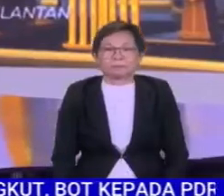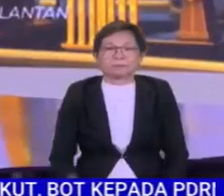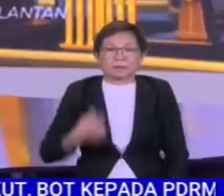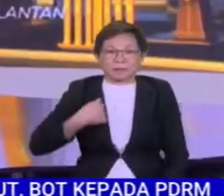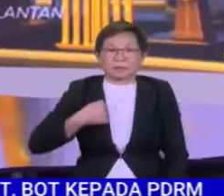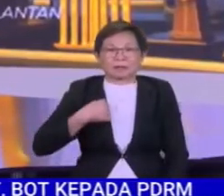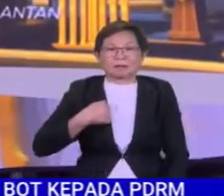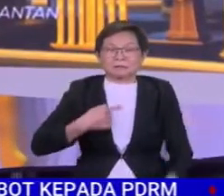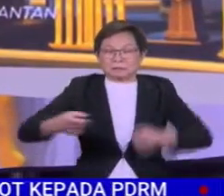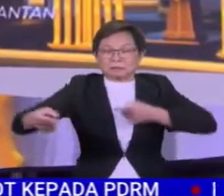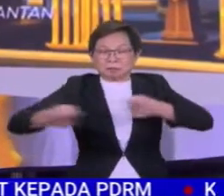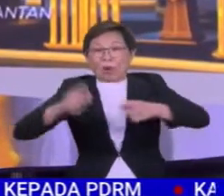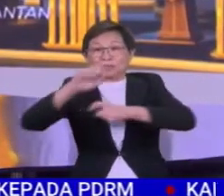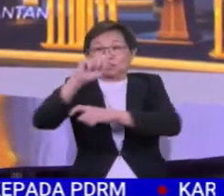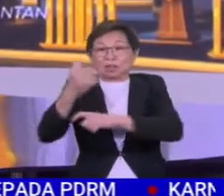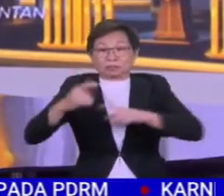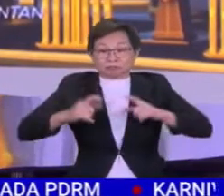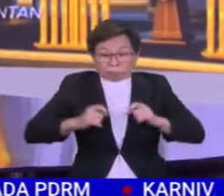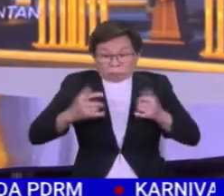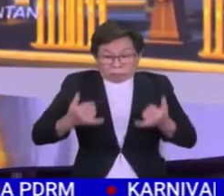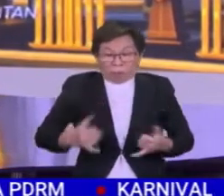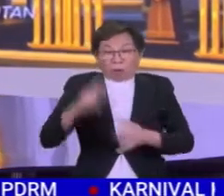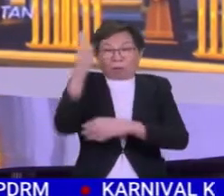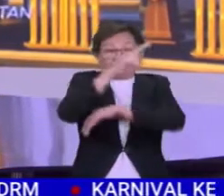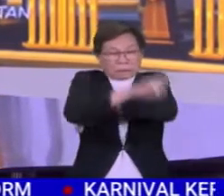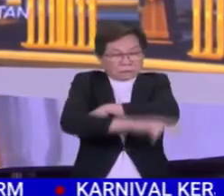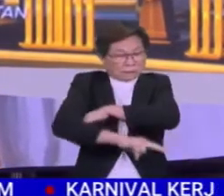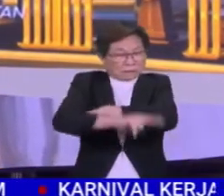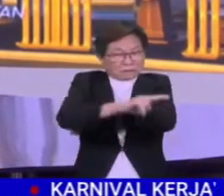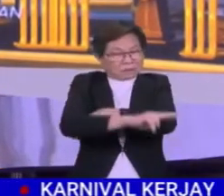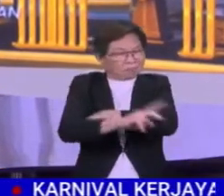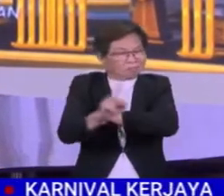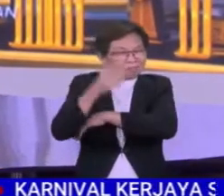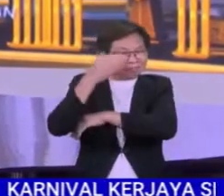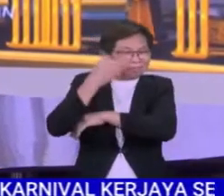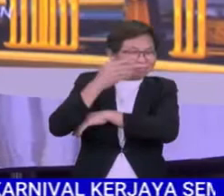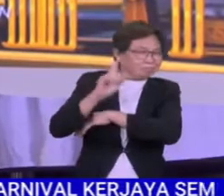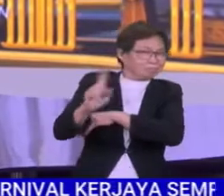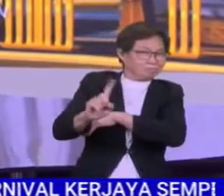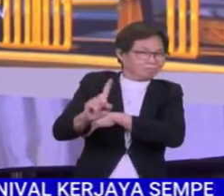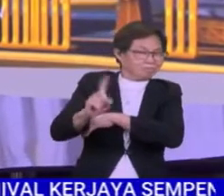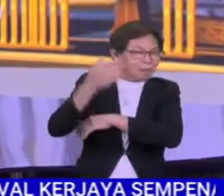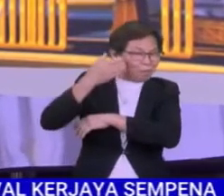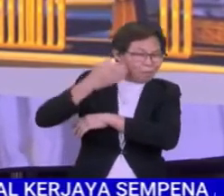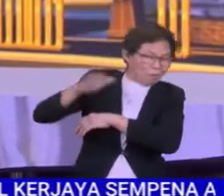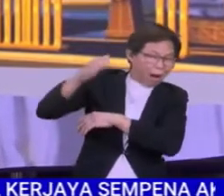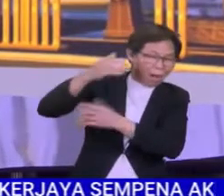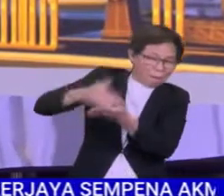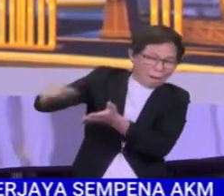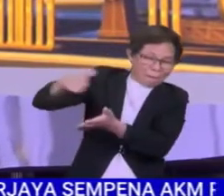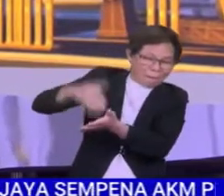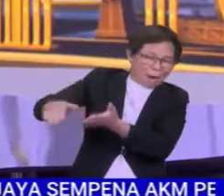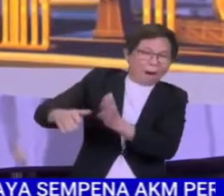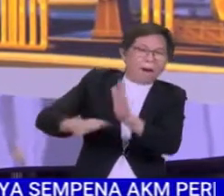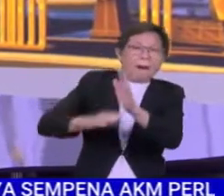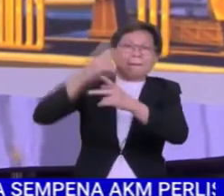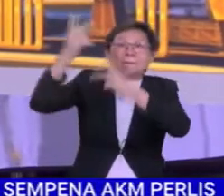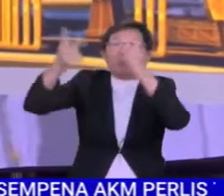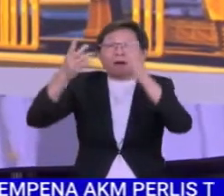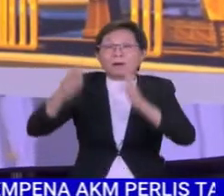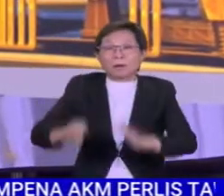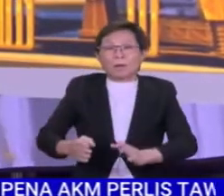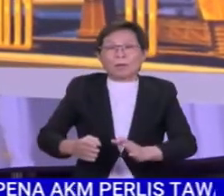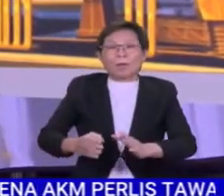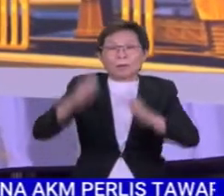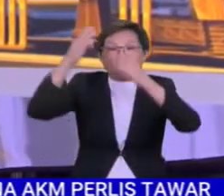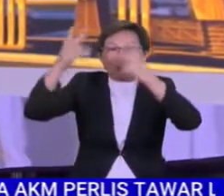Berada di bawah seliaan syarikat swasta, namun kerajaan negeri tidak akan mengabaikan pembangunan kawasan pelancongan Bandar Agasia di